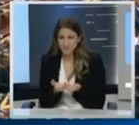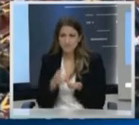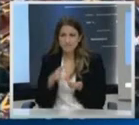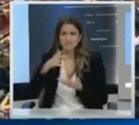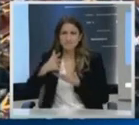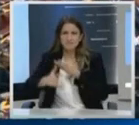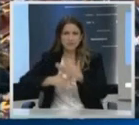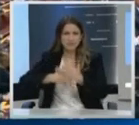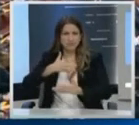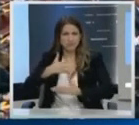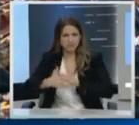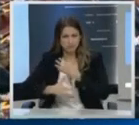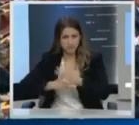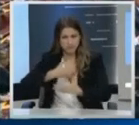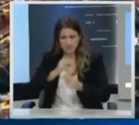σας παρακαλώ κύριε Καράγλου,